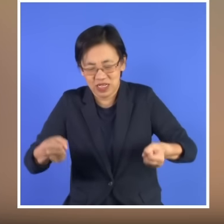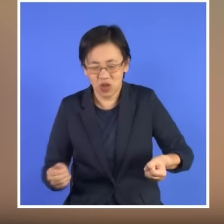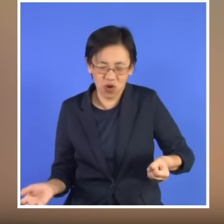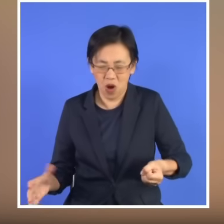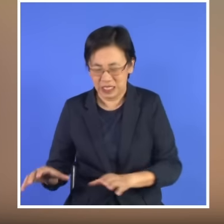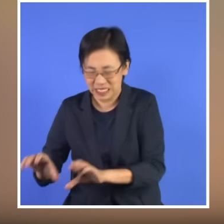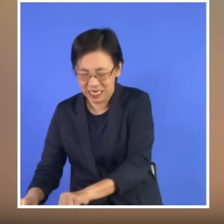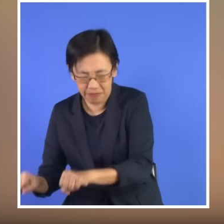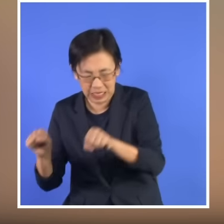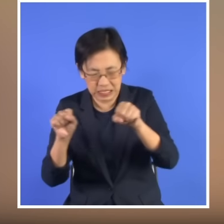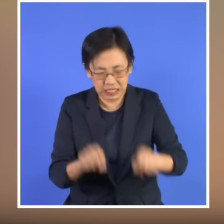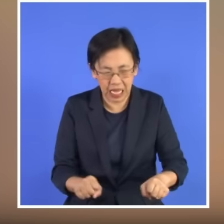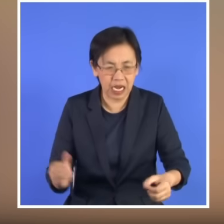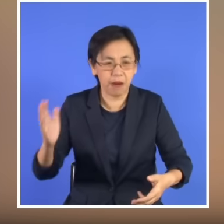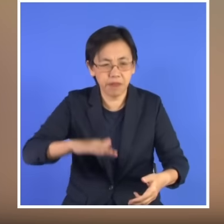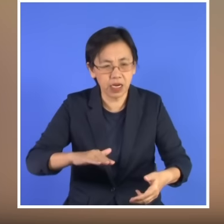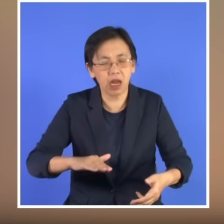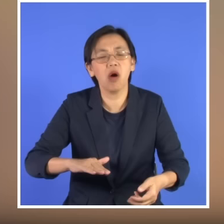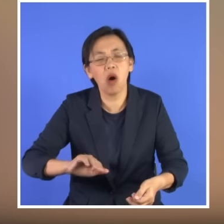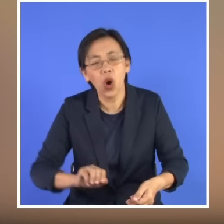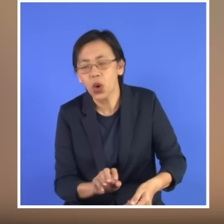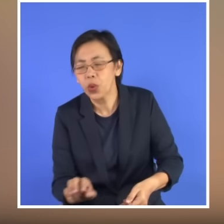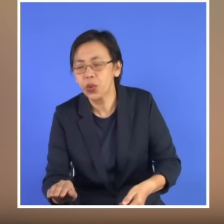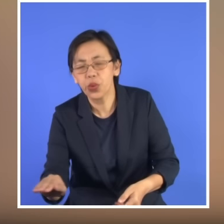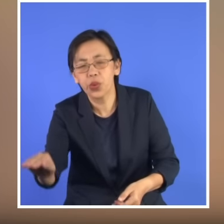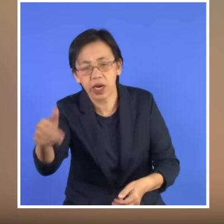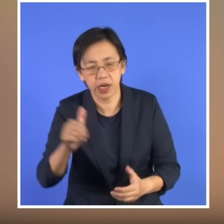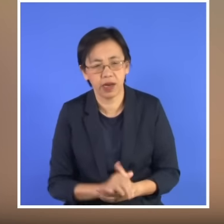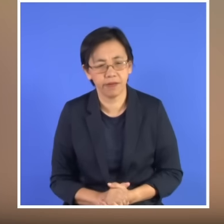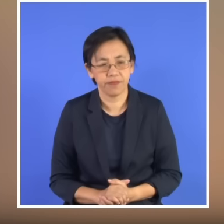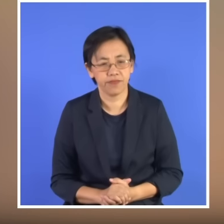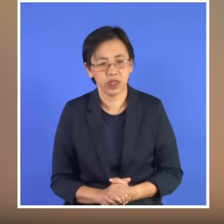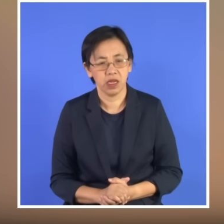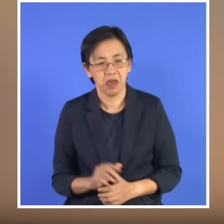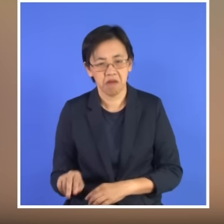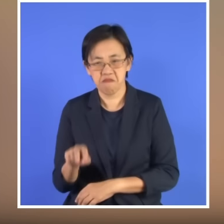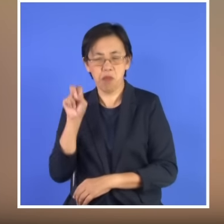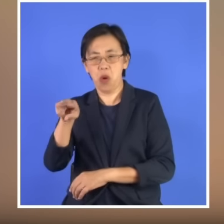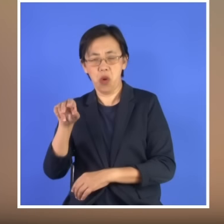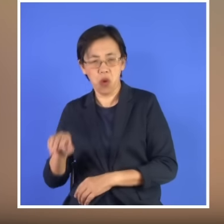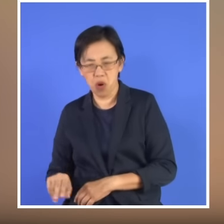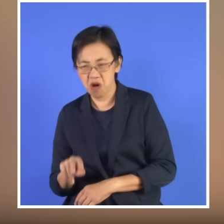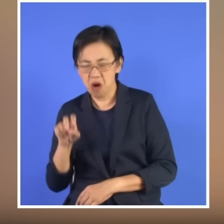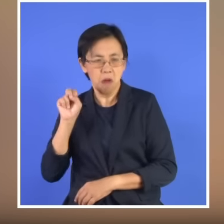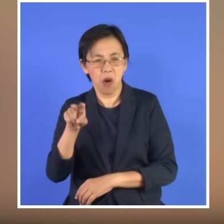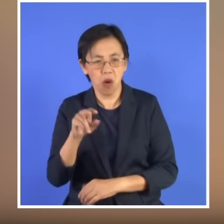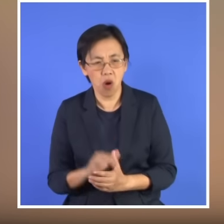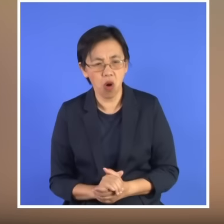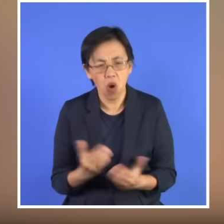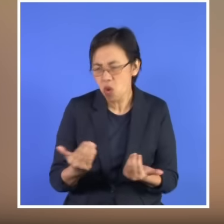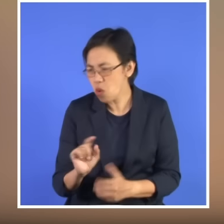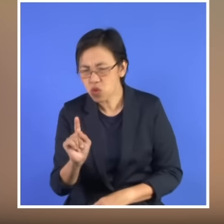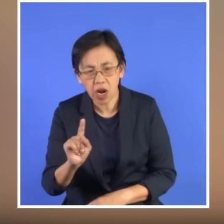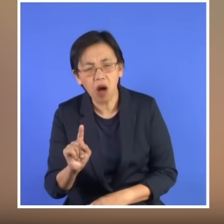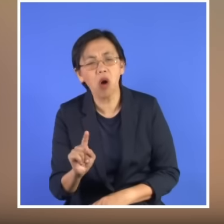เอานี่เอาแม่มาปล่อยก่อนแม่เอ่อแม่ก็ฉกอยู่นะเอาลูกฉันไปไหนลูกฉันไปไหนอ้าวนี่